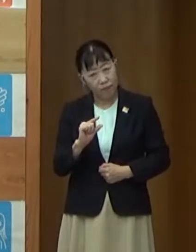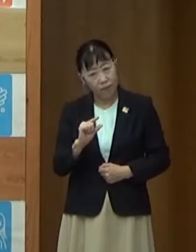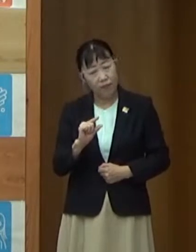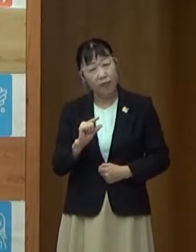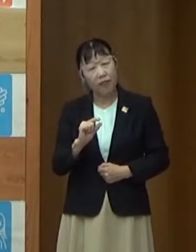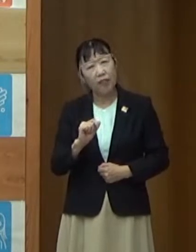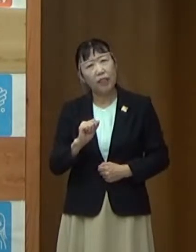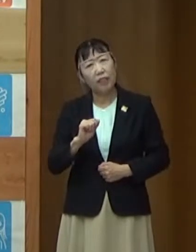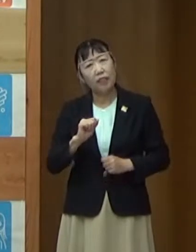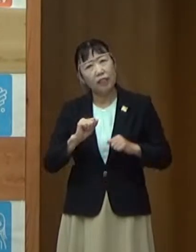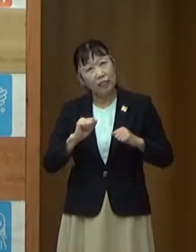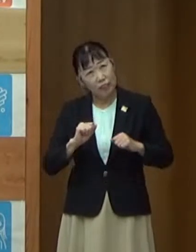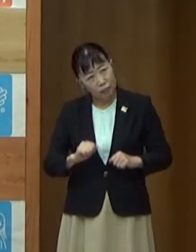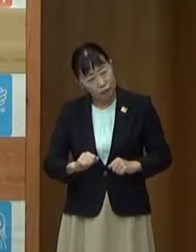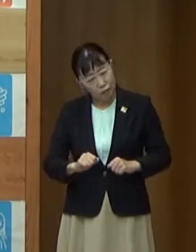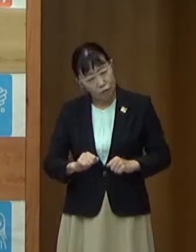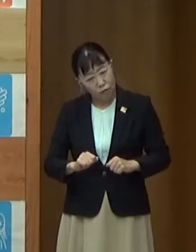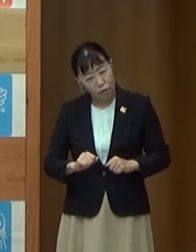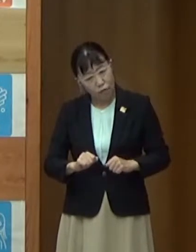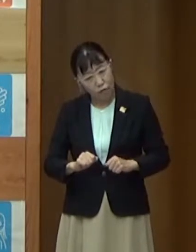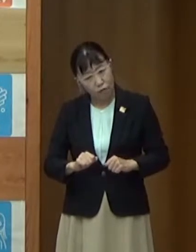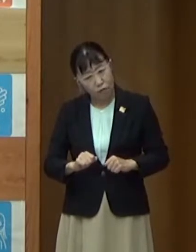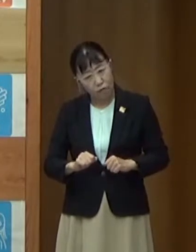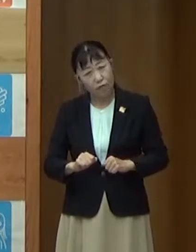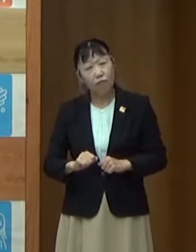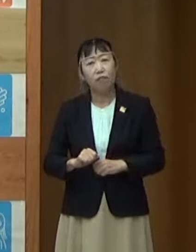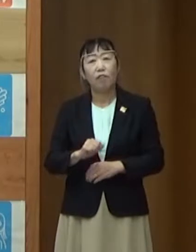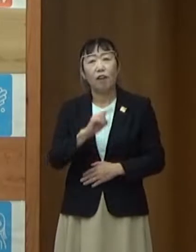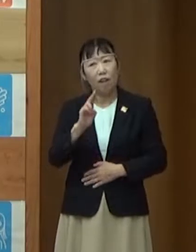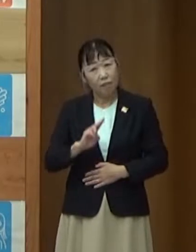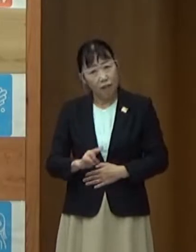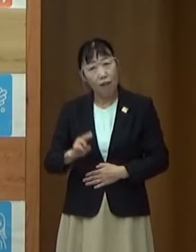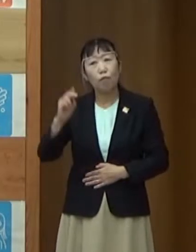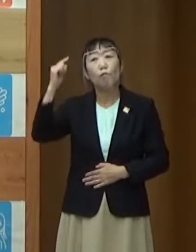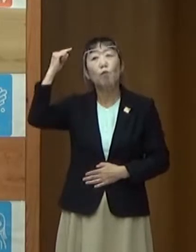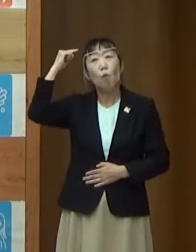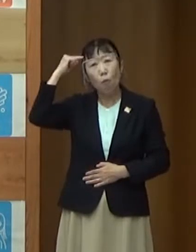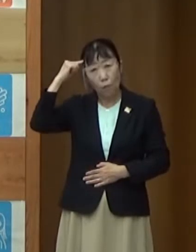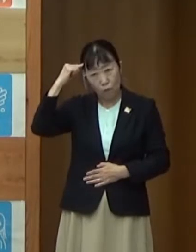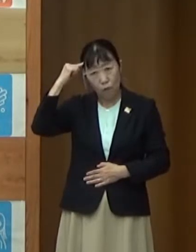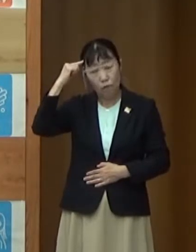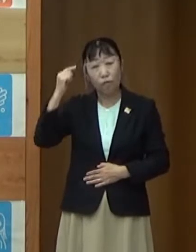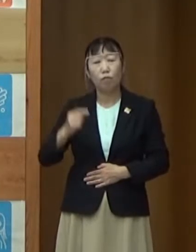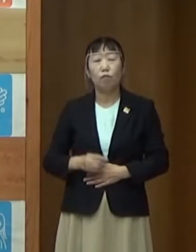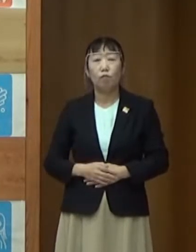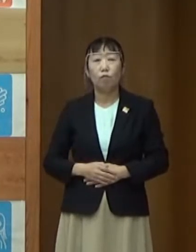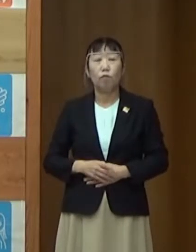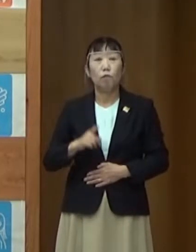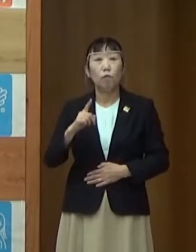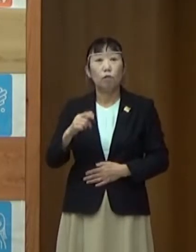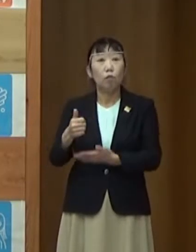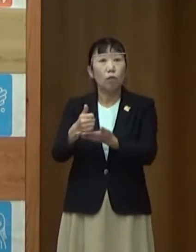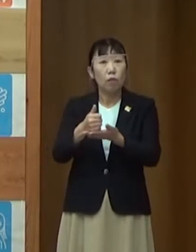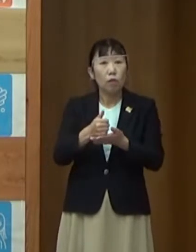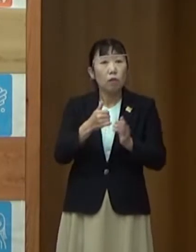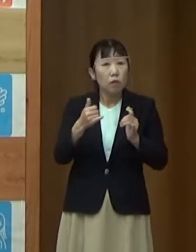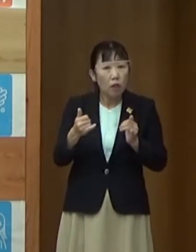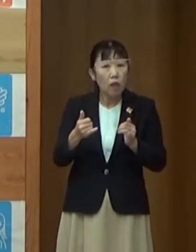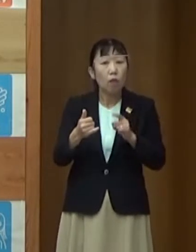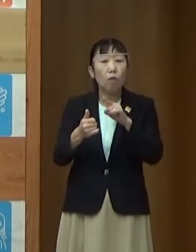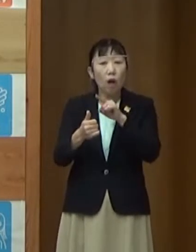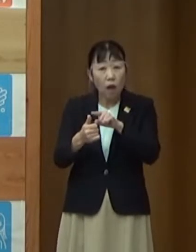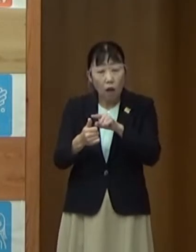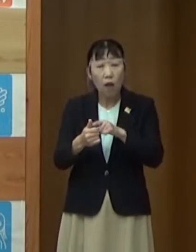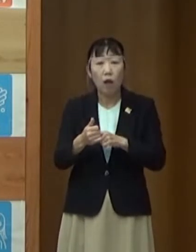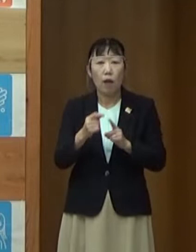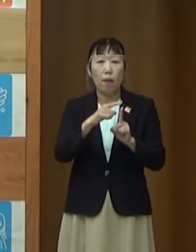どうしてもということでですね、少ないとは思いますがいらっしゃるかもしれません。ですからそういった方については PCR 検査を受け